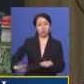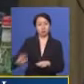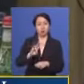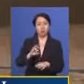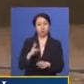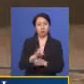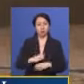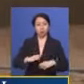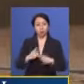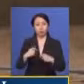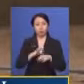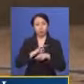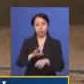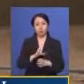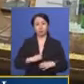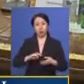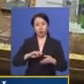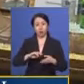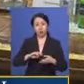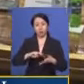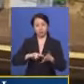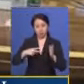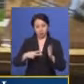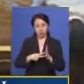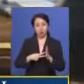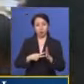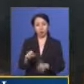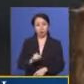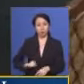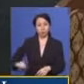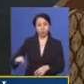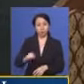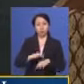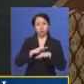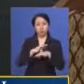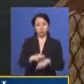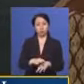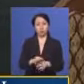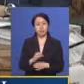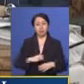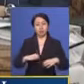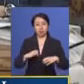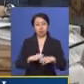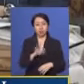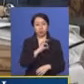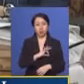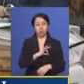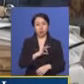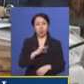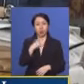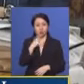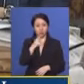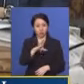құрылатын ұлттық тауар өткізу жүйесінің моделін ауқымдандыру мен Евразиялық тауар өткізу жүйесін қалыптастыру сөз